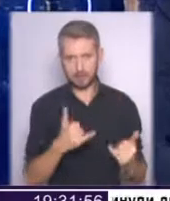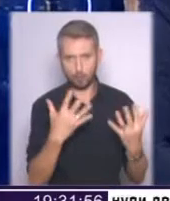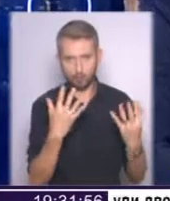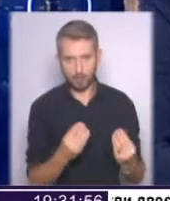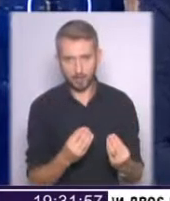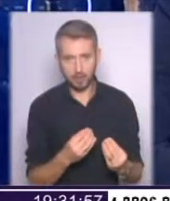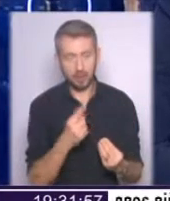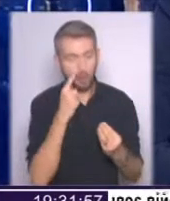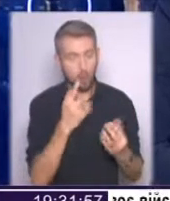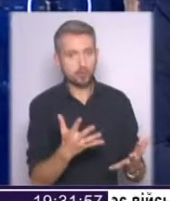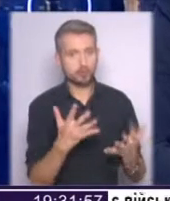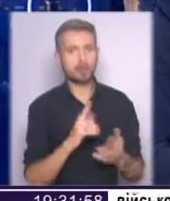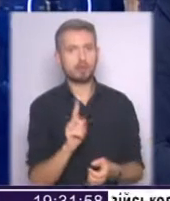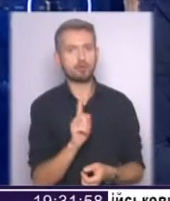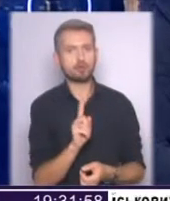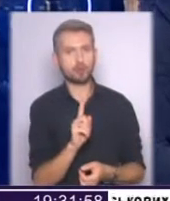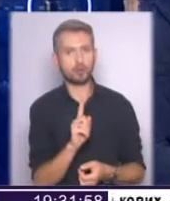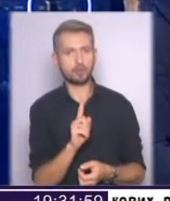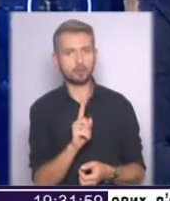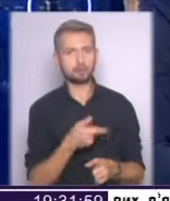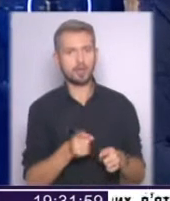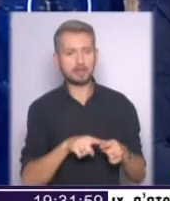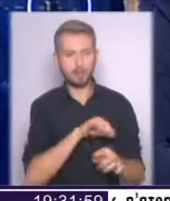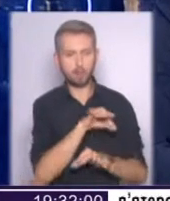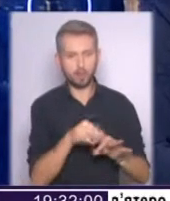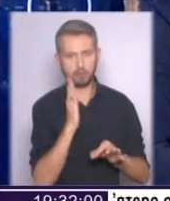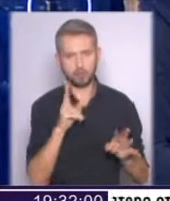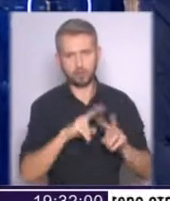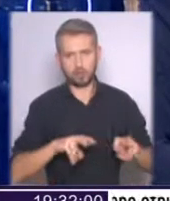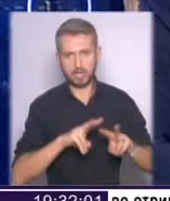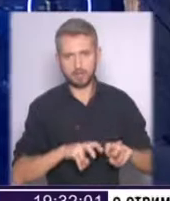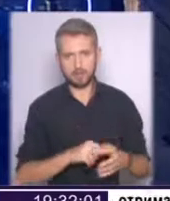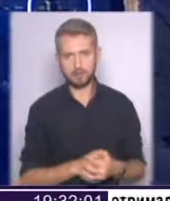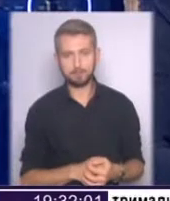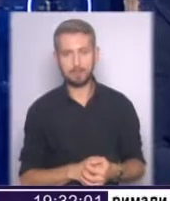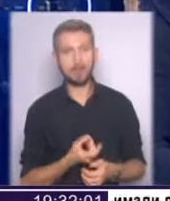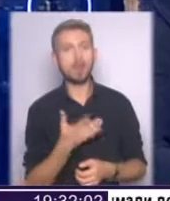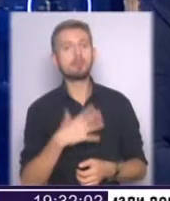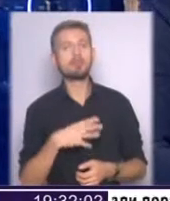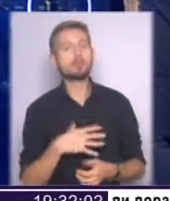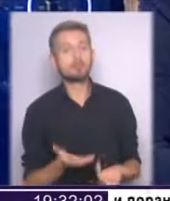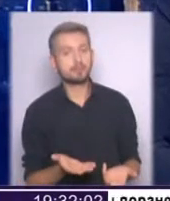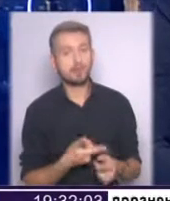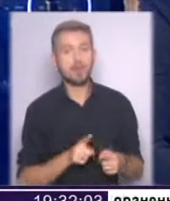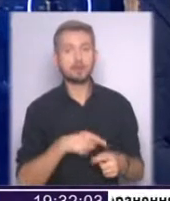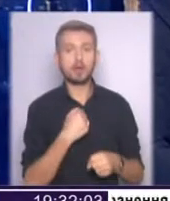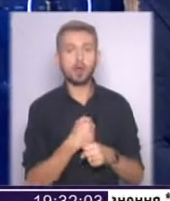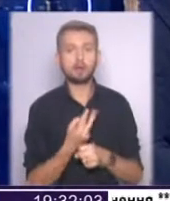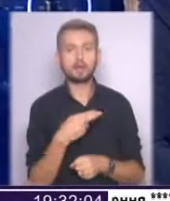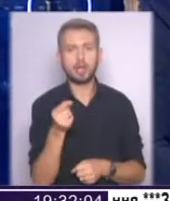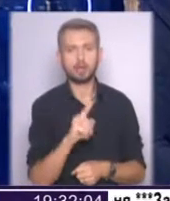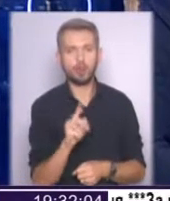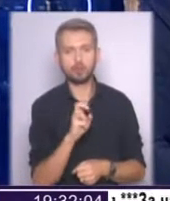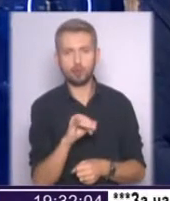то очевидно, що цей проєкт буде розглядатися. Власне кажучи, для чого це робиться? Це робиться для того,